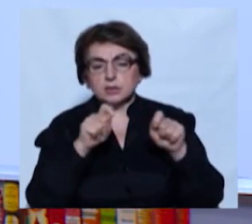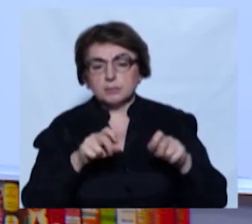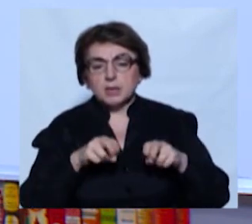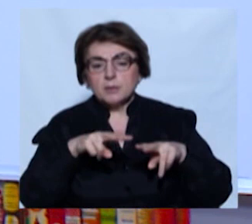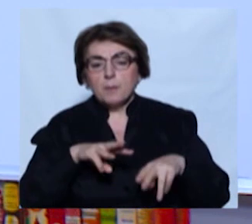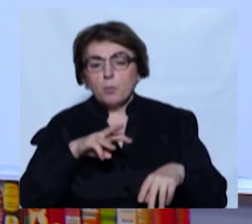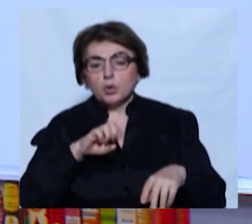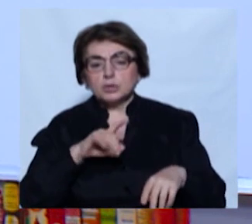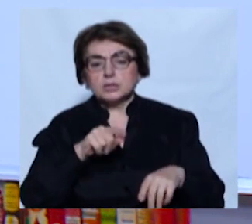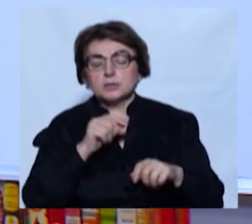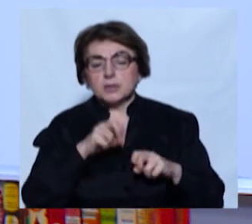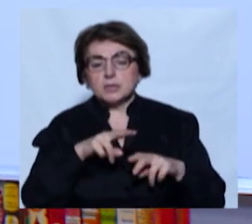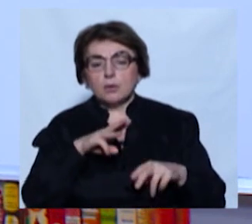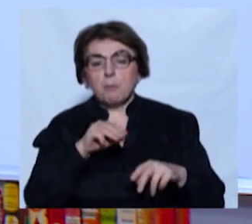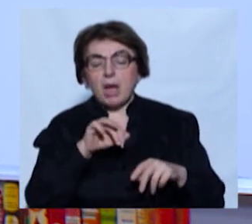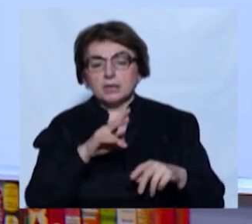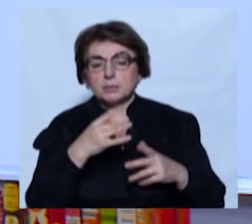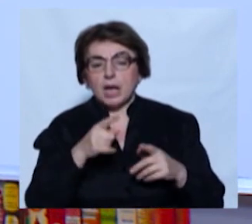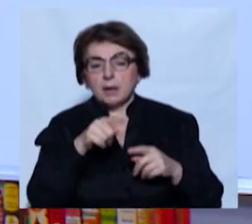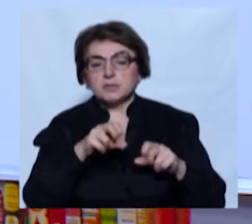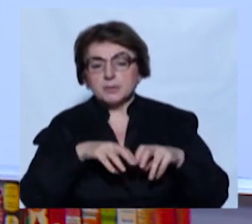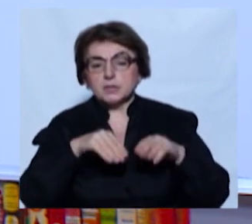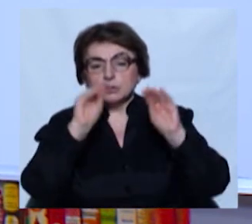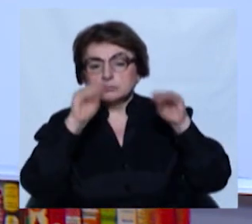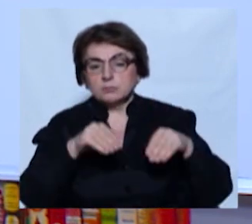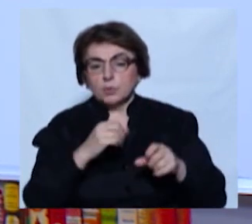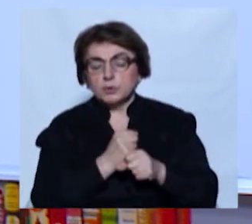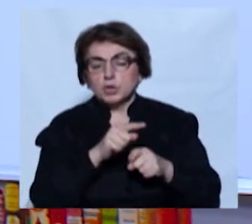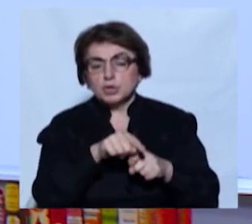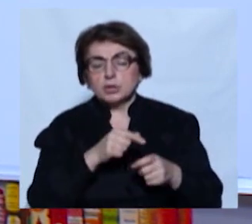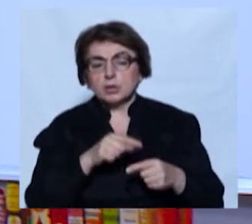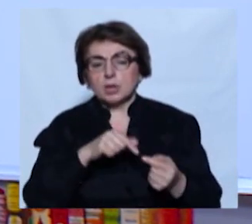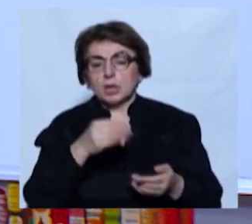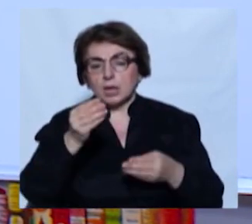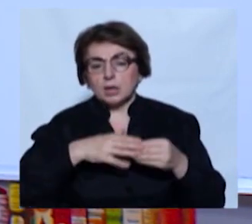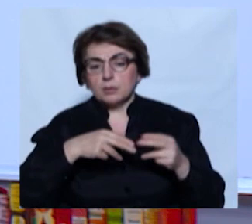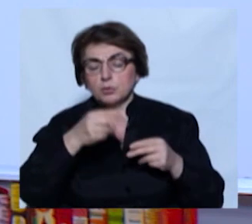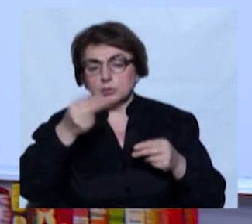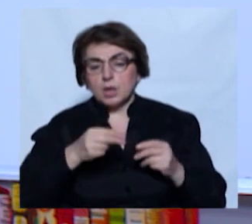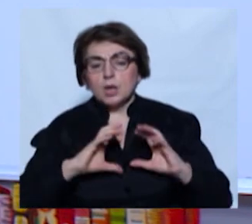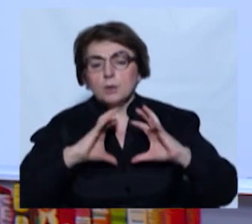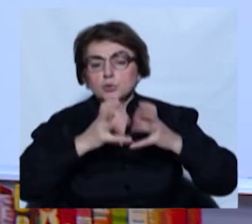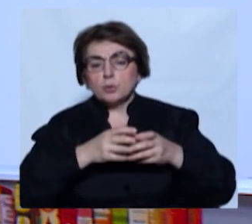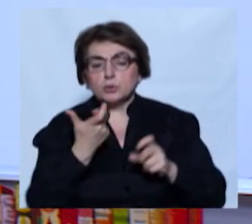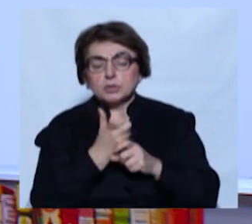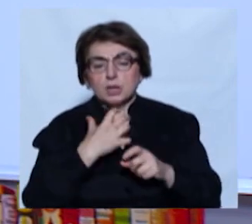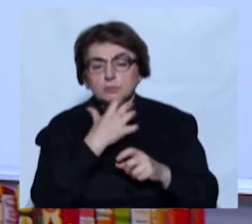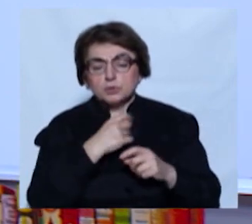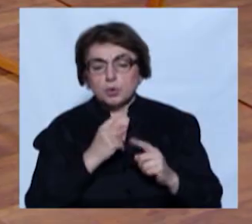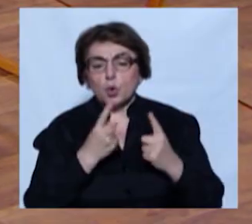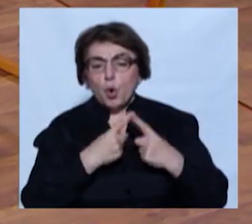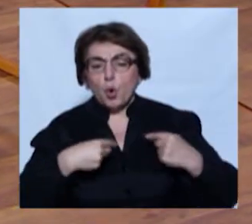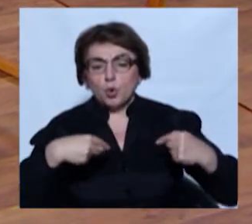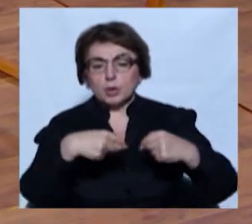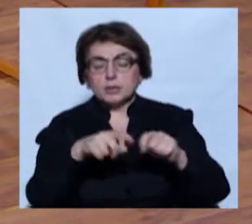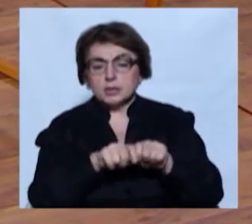მორგის მანიფესტს და სწორედ აი ამ დეკლარაციაზე ხელის მოწერით იქმნება მსოფლიოსთვის ძალიან მნიშვნელოვანი